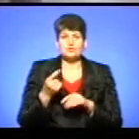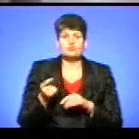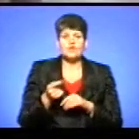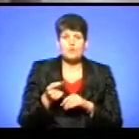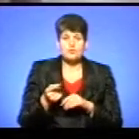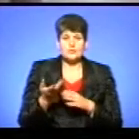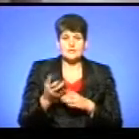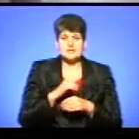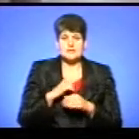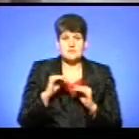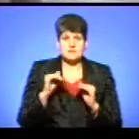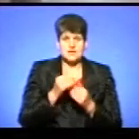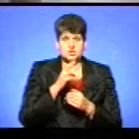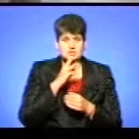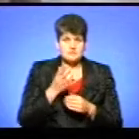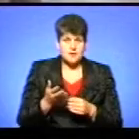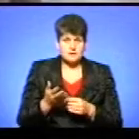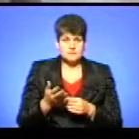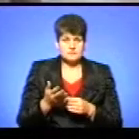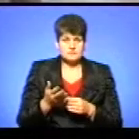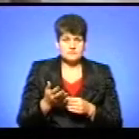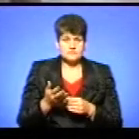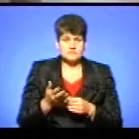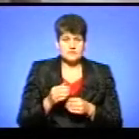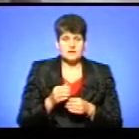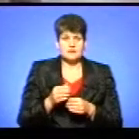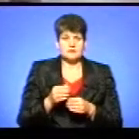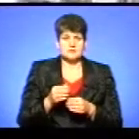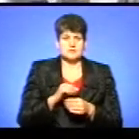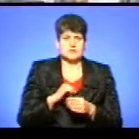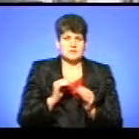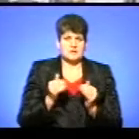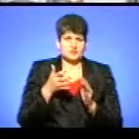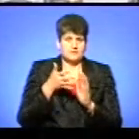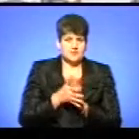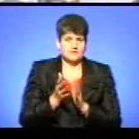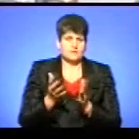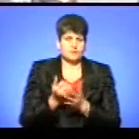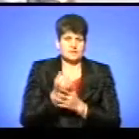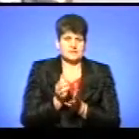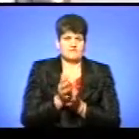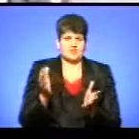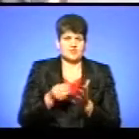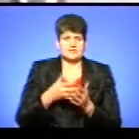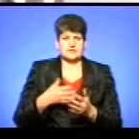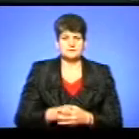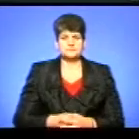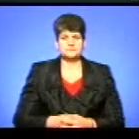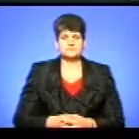де найнижчі зарплати і нижчі витрати, виходить найвища ціна? Богдан Буденчук, Юрій Багрій.